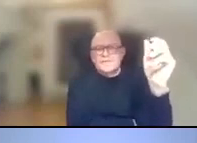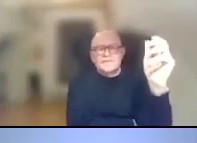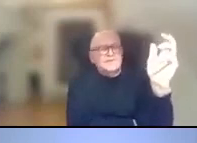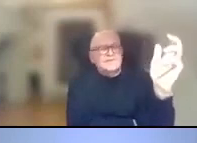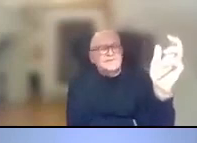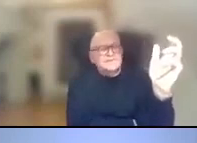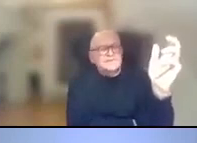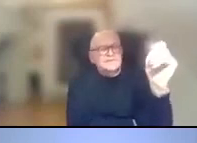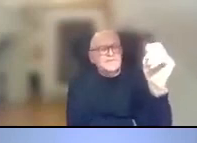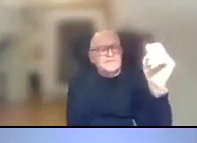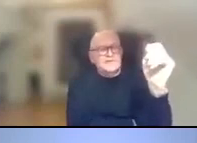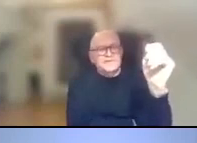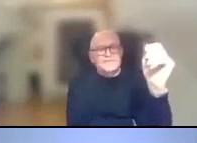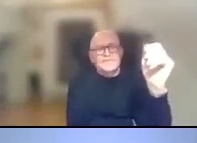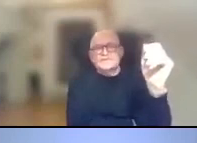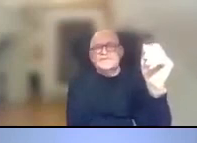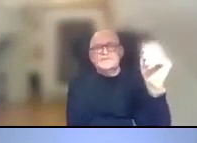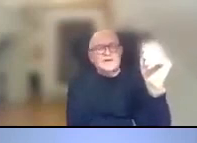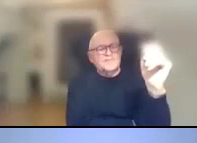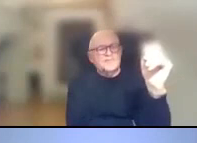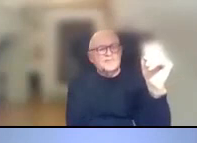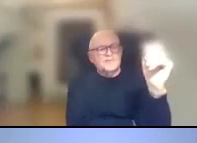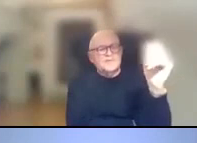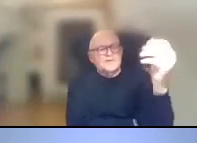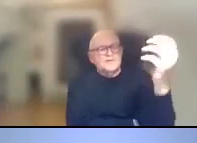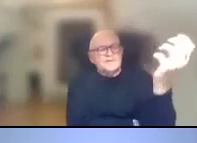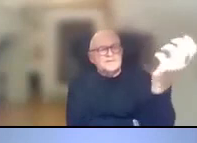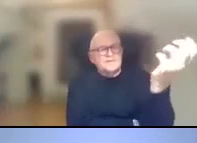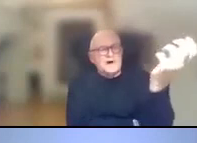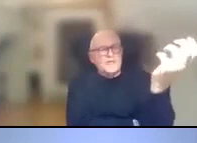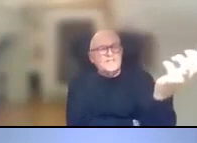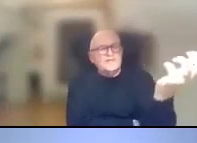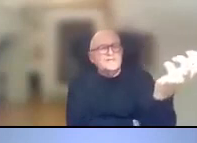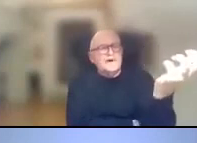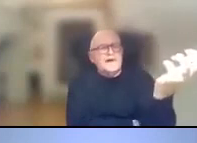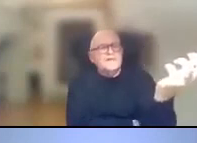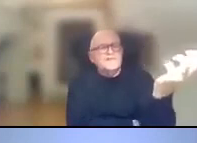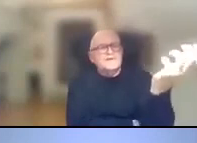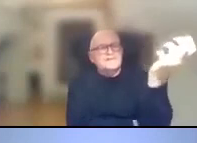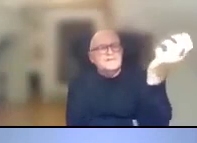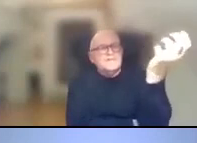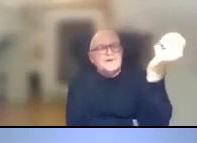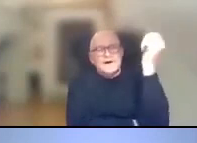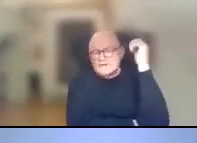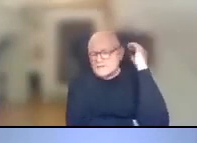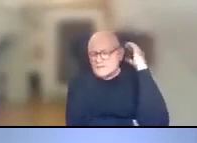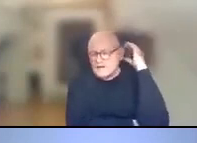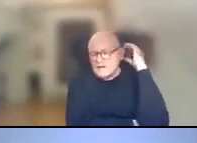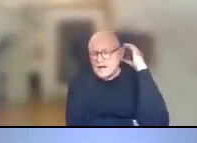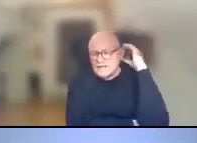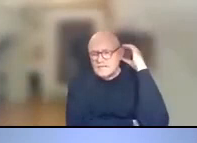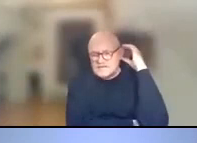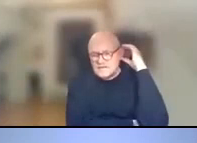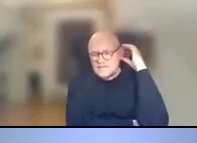gab nichts von dem, was man sagen würde, das auffällig war. Allenfalls hatte